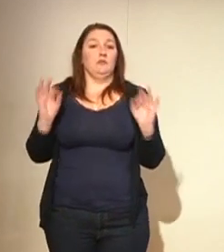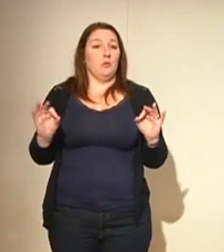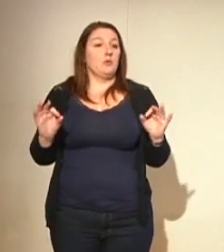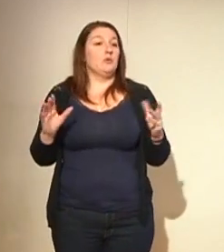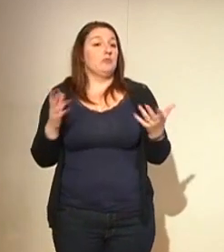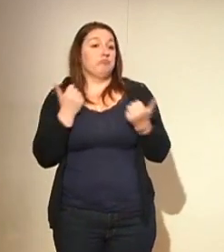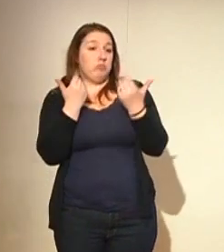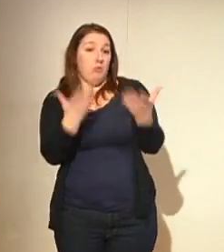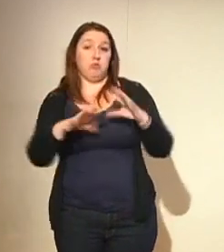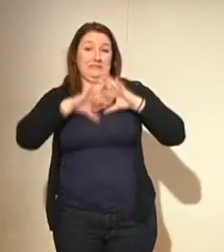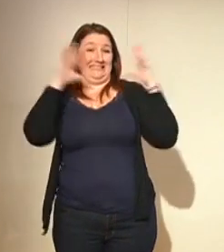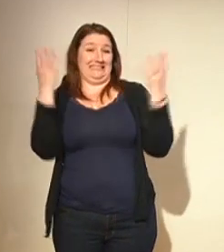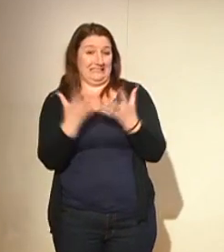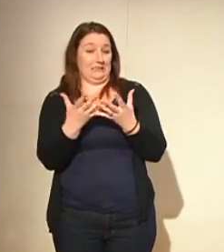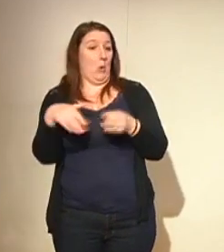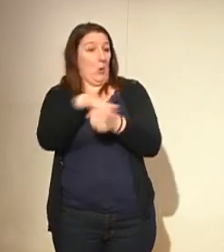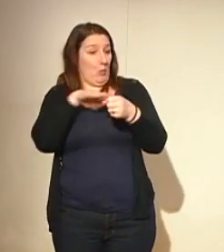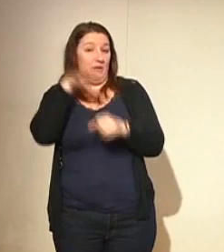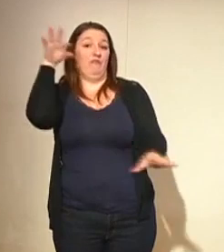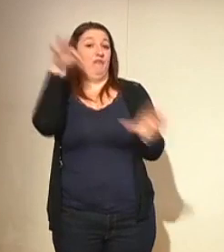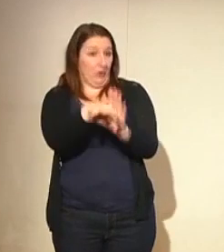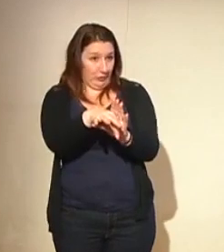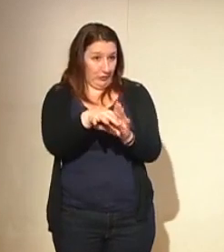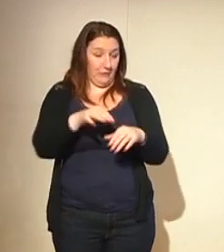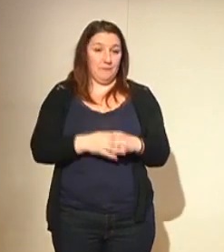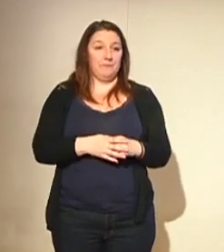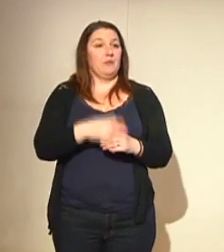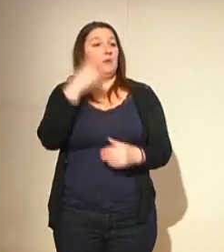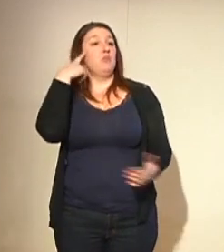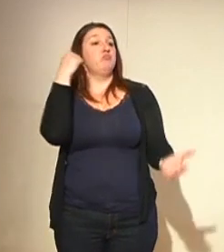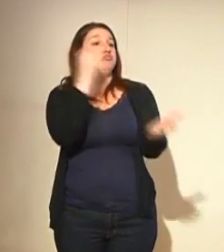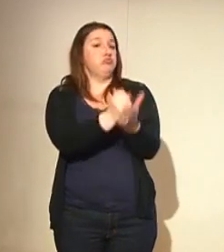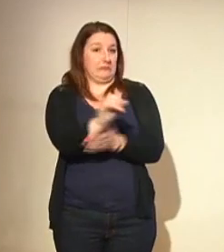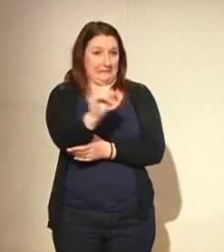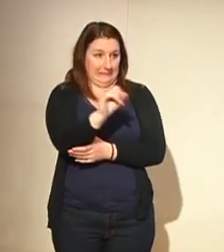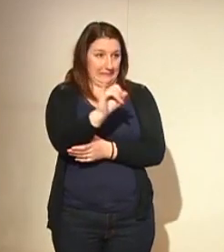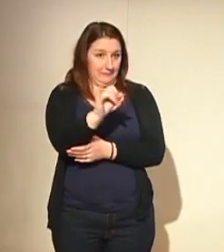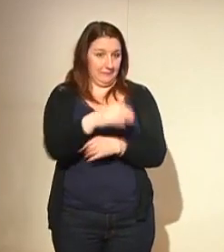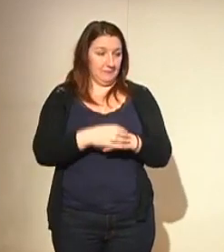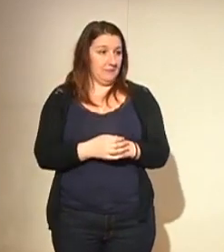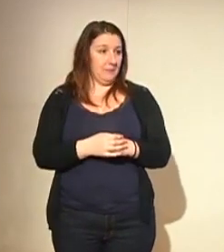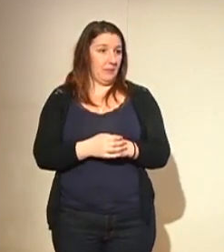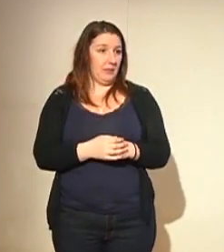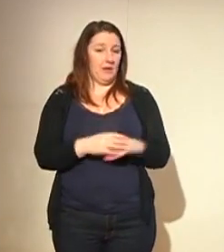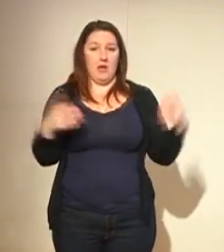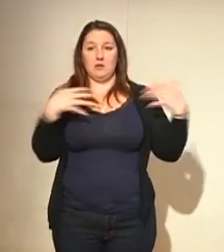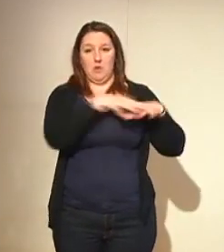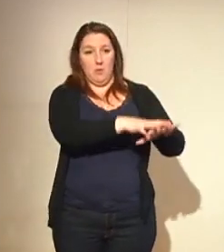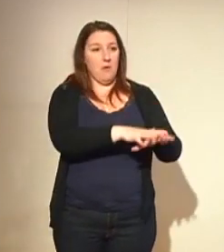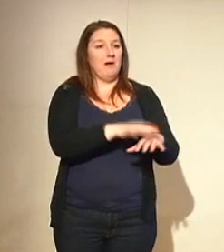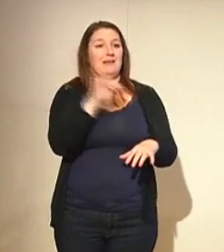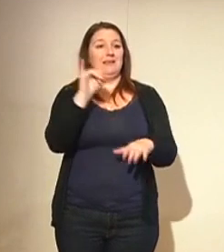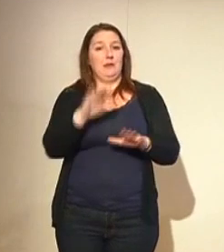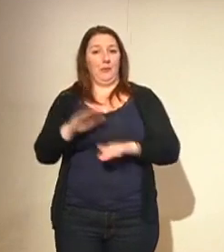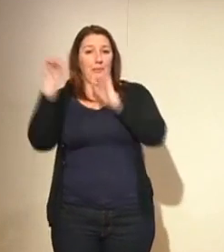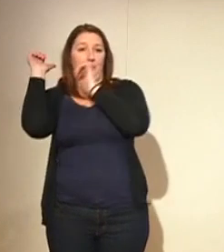de voter cette délibération complète qui est pour cette délibération rassemblement qui ne prend pas